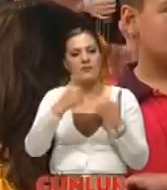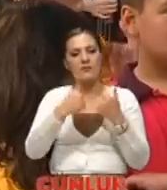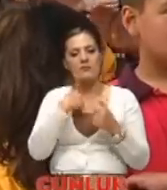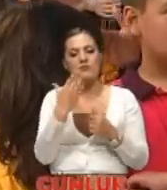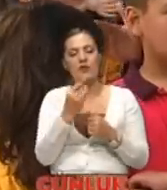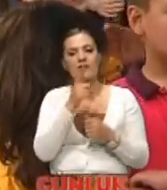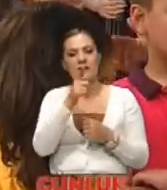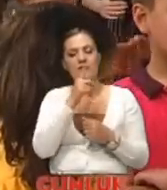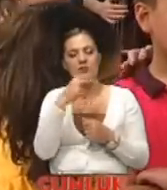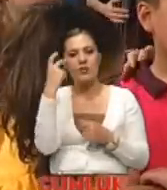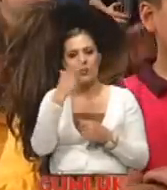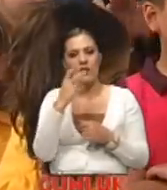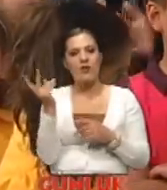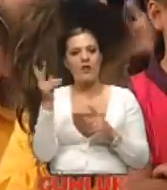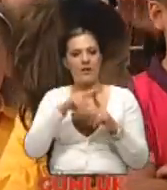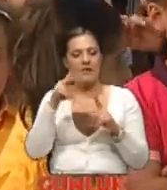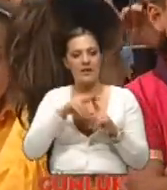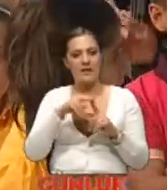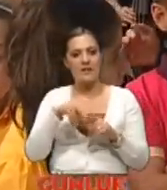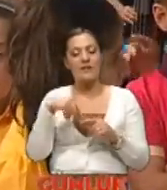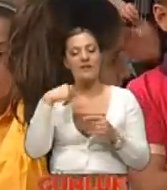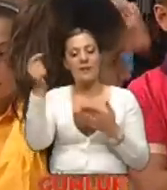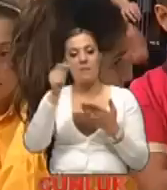çok sesli korolarımızın katıldığı,